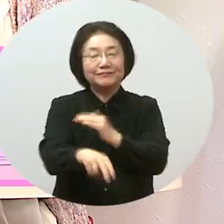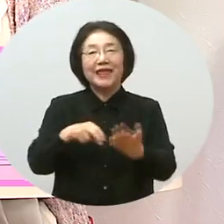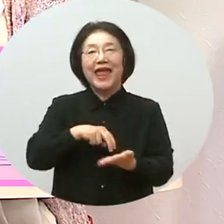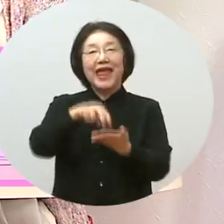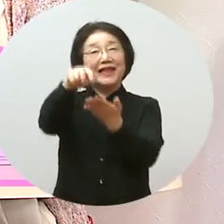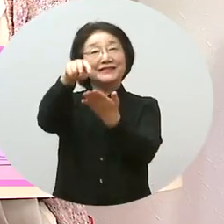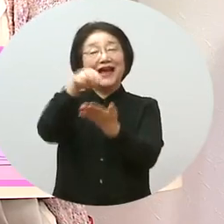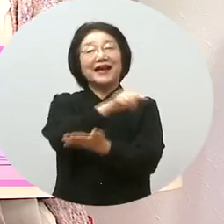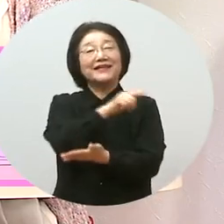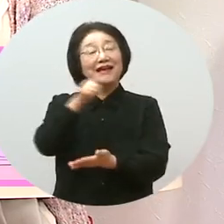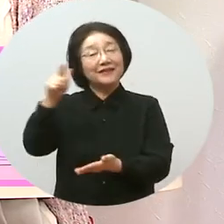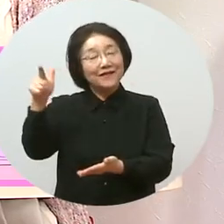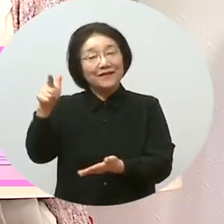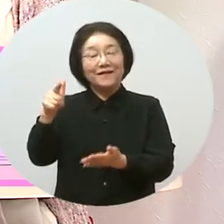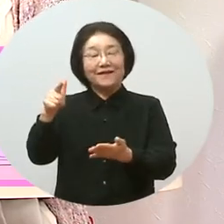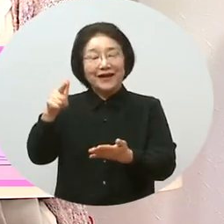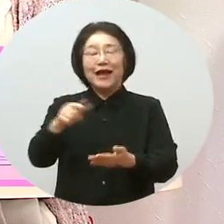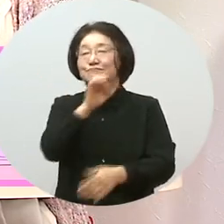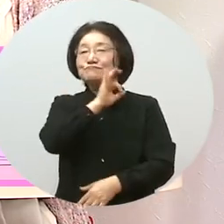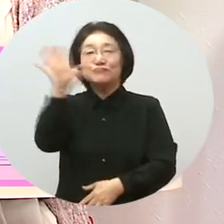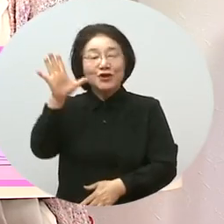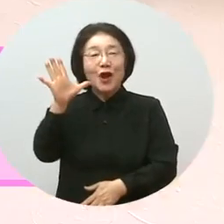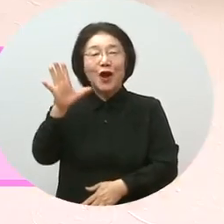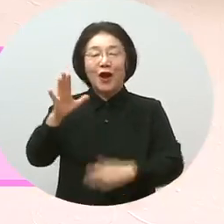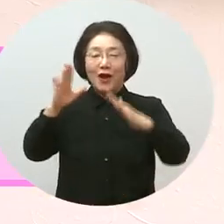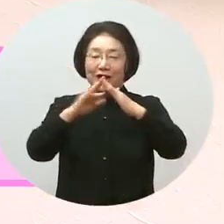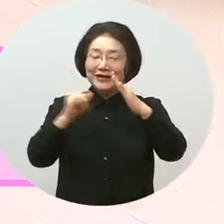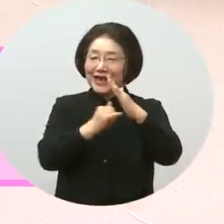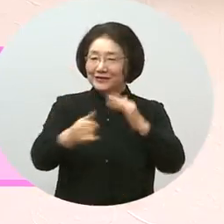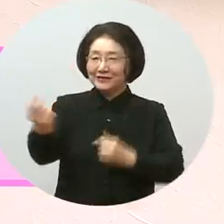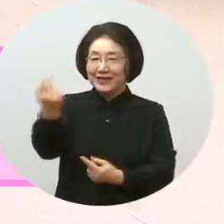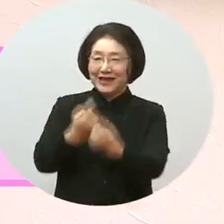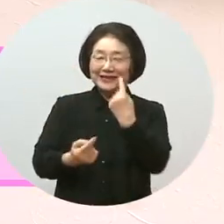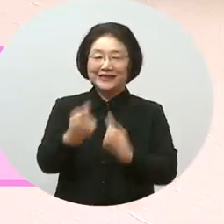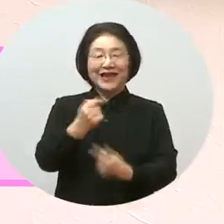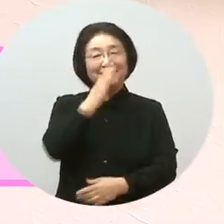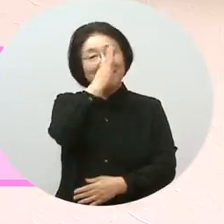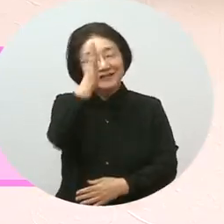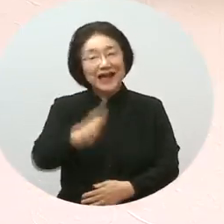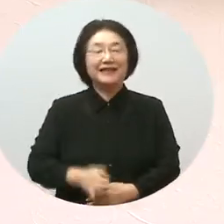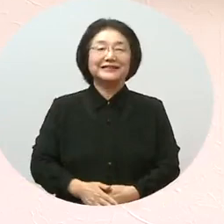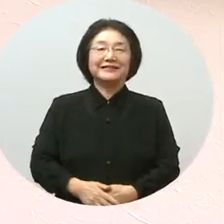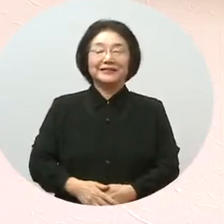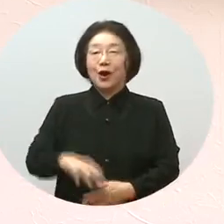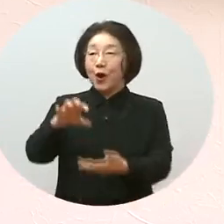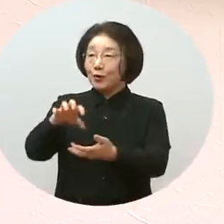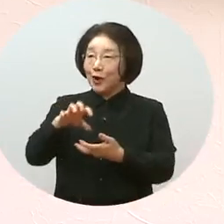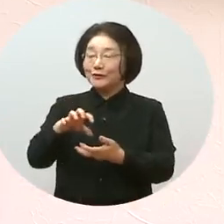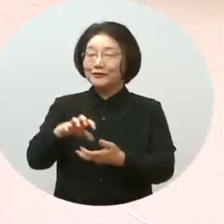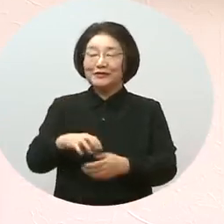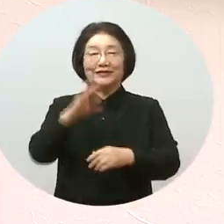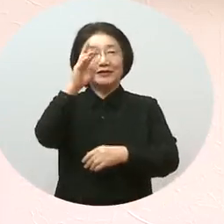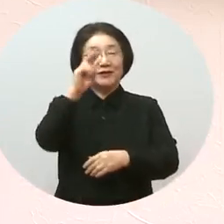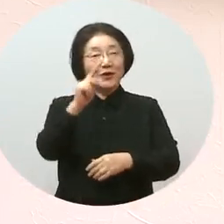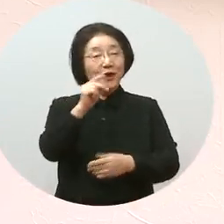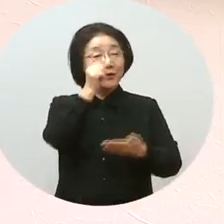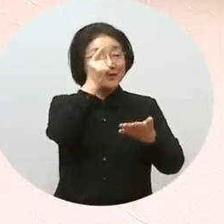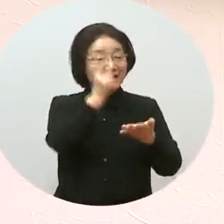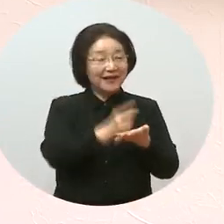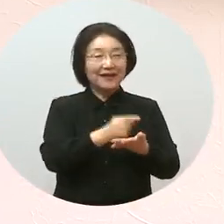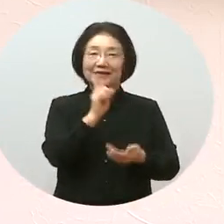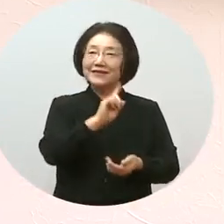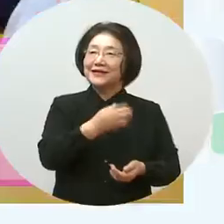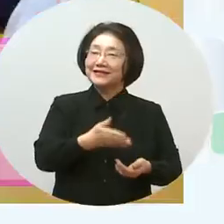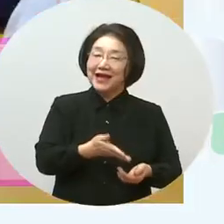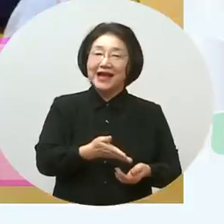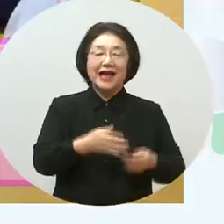ぜひご家族でご来場いただければと思います。 それはお得ですね。では土曜日限定のイベントについて教えて